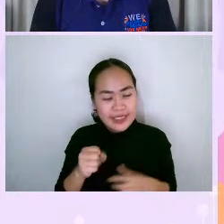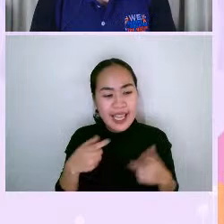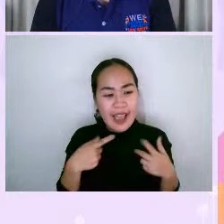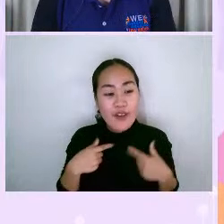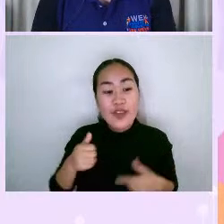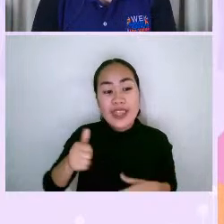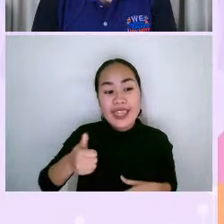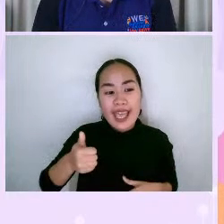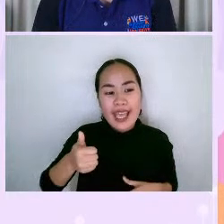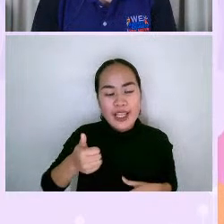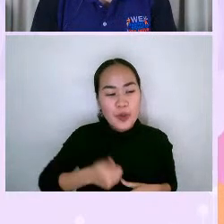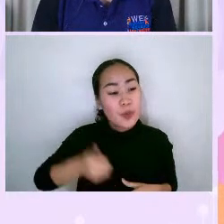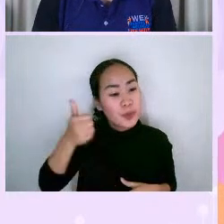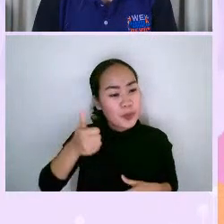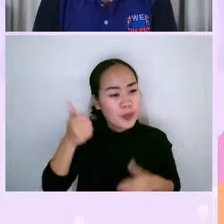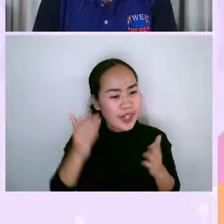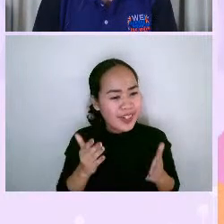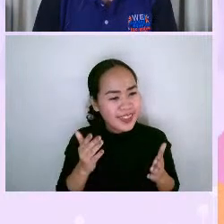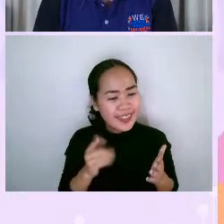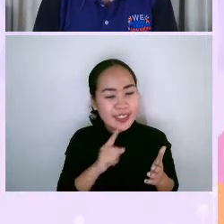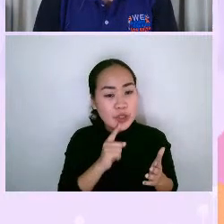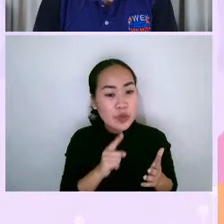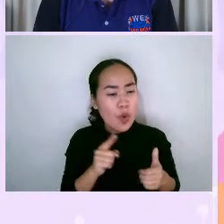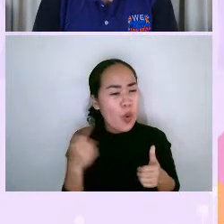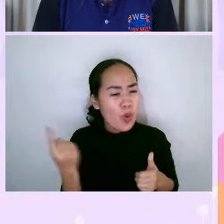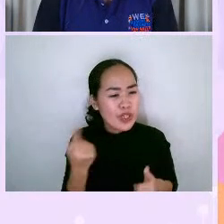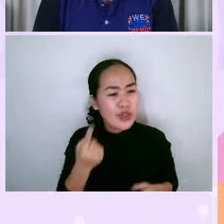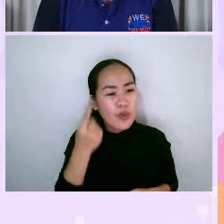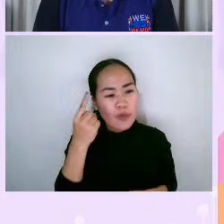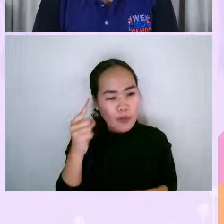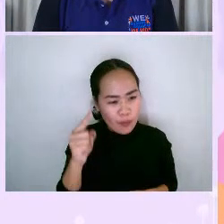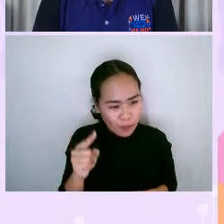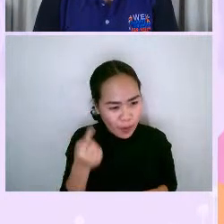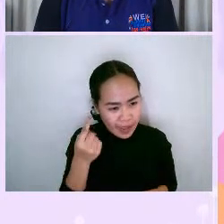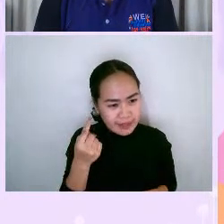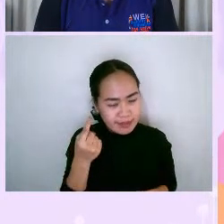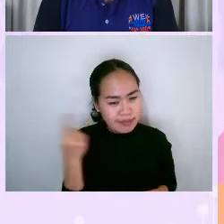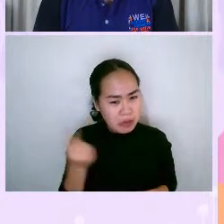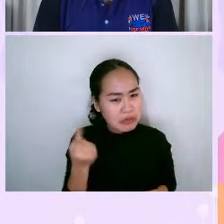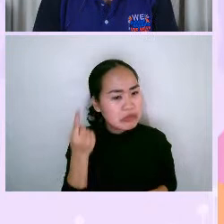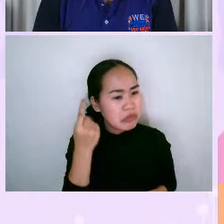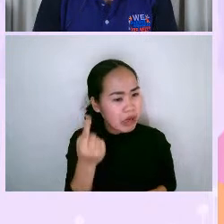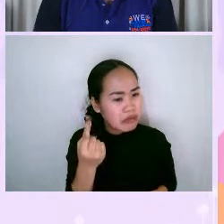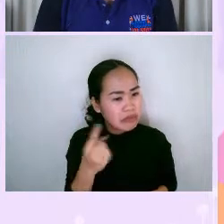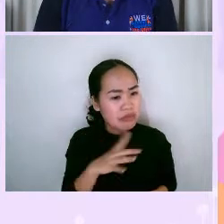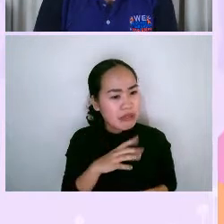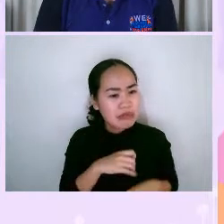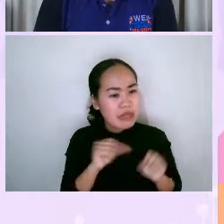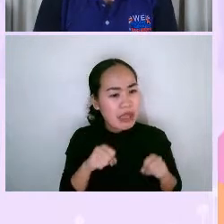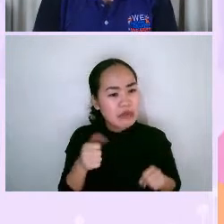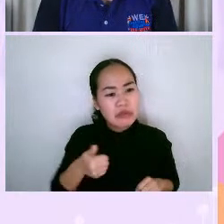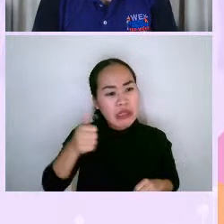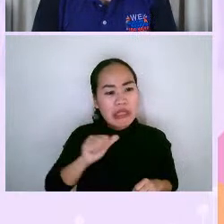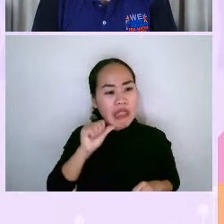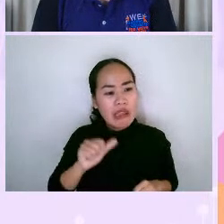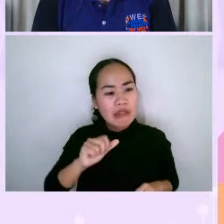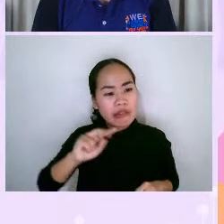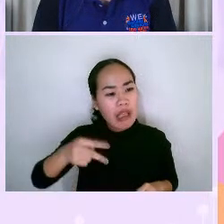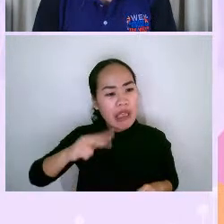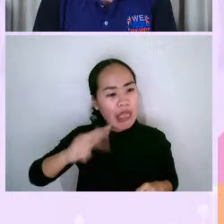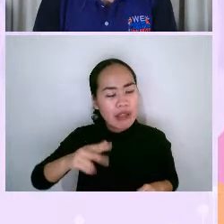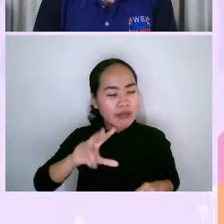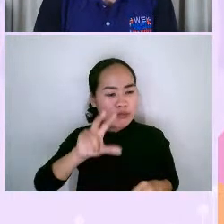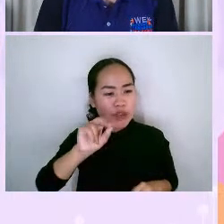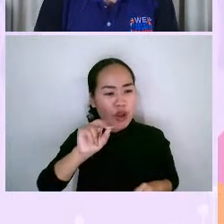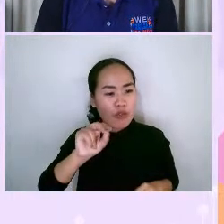ang participant, kaya join lang po tayo ng join sa ating mga challenge. At hindi po maaaring sumali ang mga official at empleyado